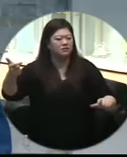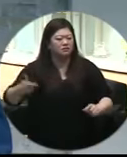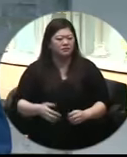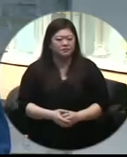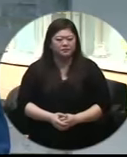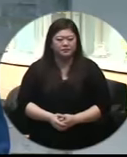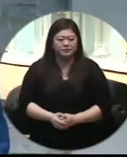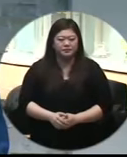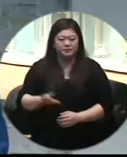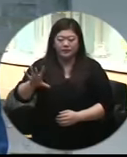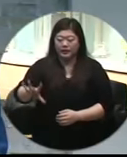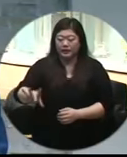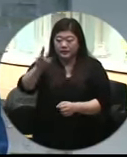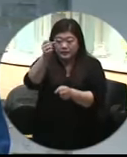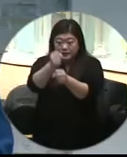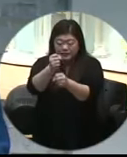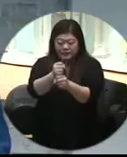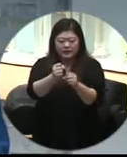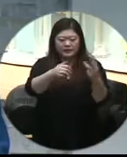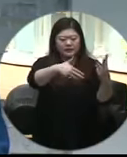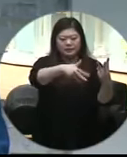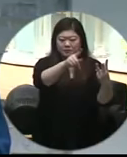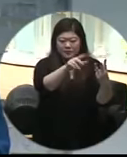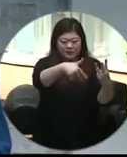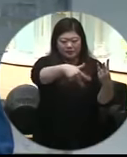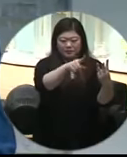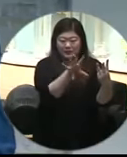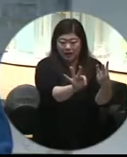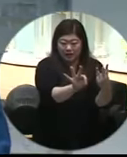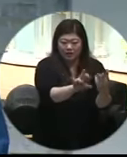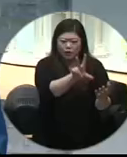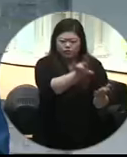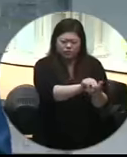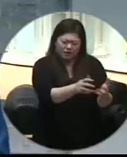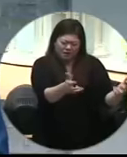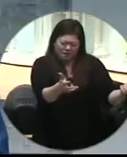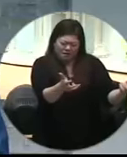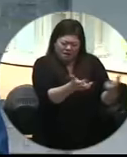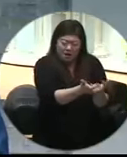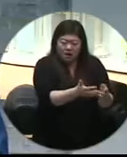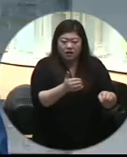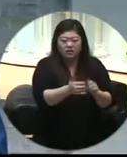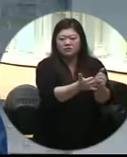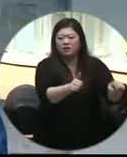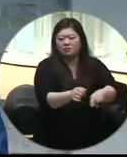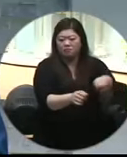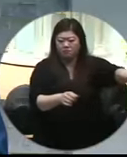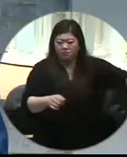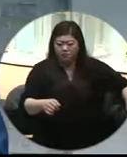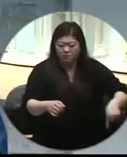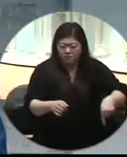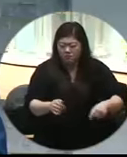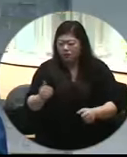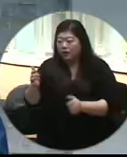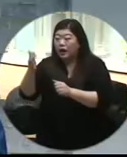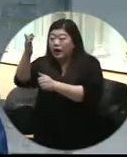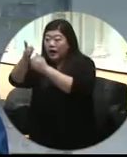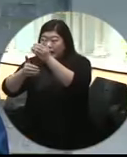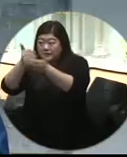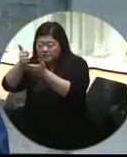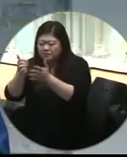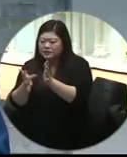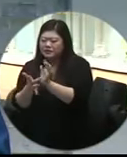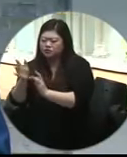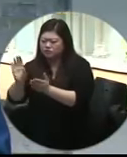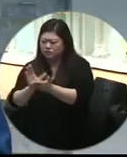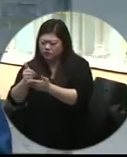창세기 3장에 잡혀있는 인류의 모든 영혼들을 구원하는 길이기 때문에 영광의 길이라는 거예요.